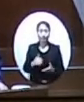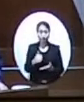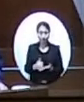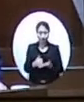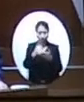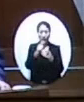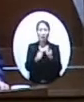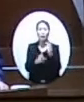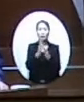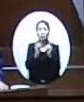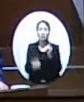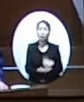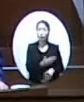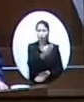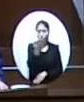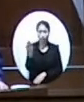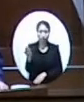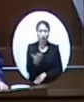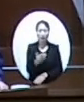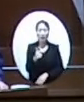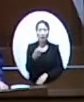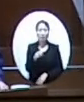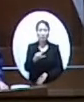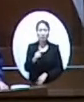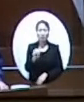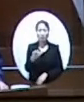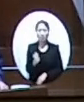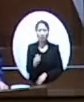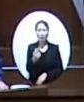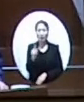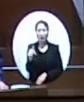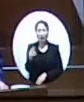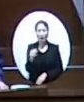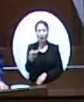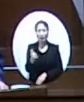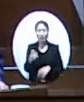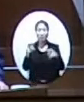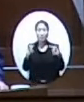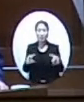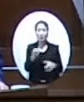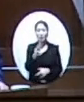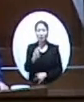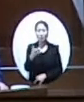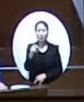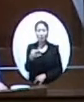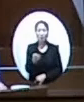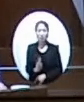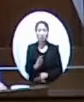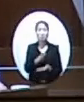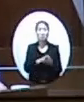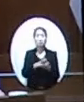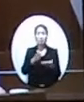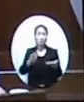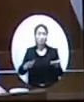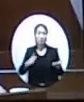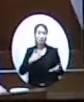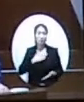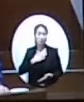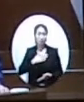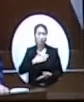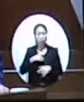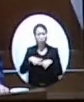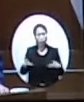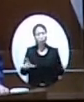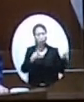존경하는 안동시민 여러분, 남성면 2만면 강남동 지역구 임태섭입니다. 본 의원은